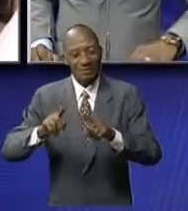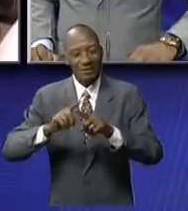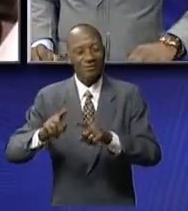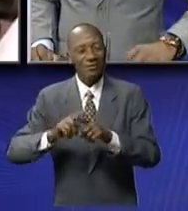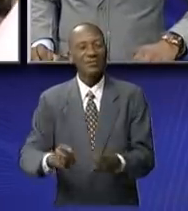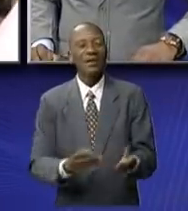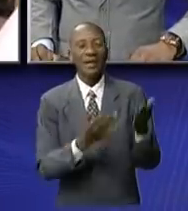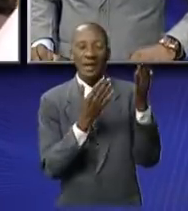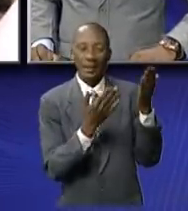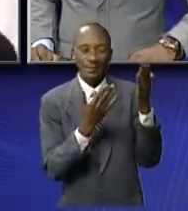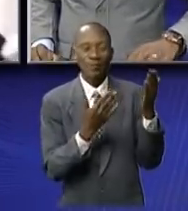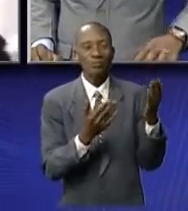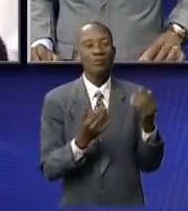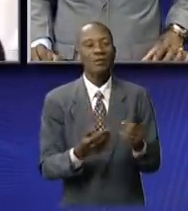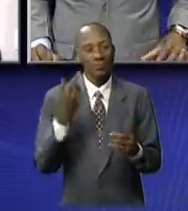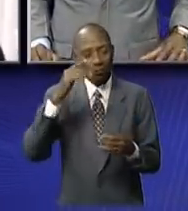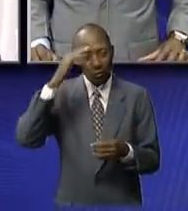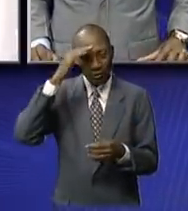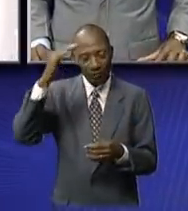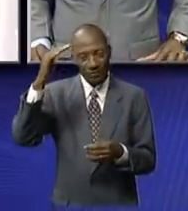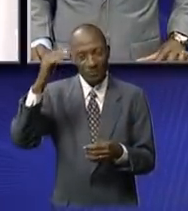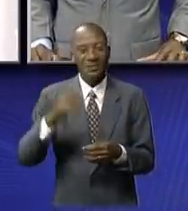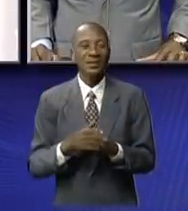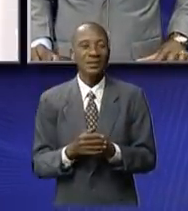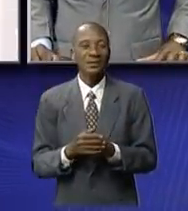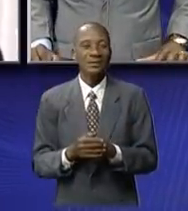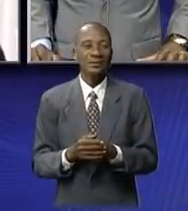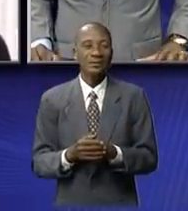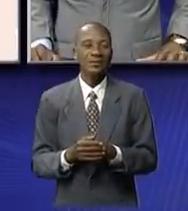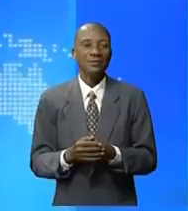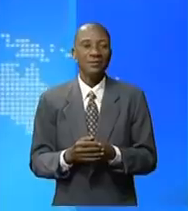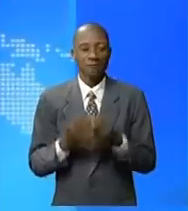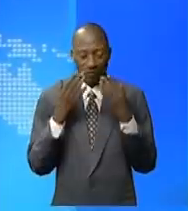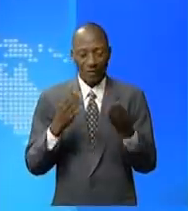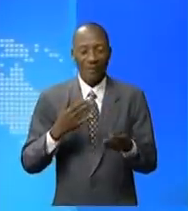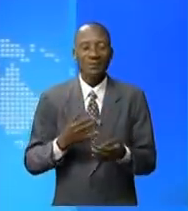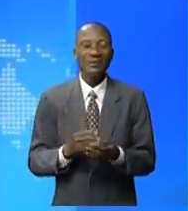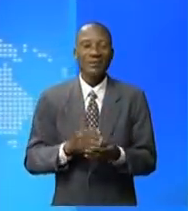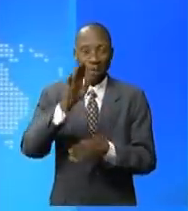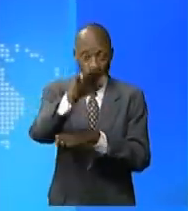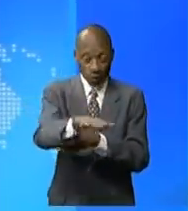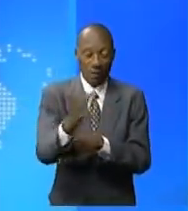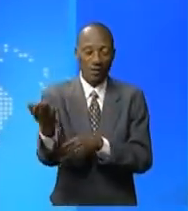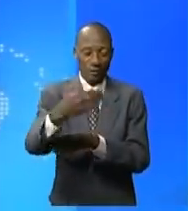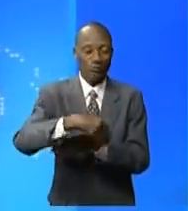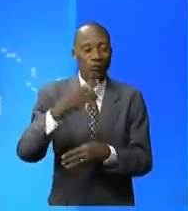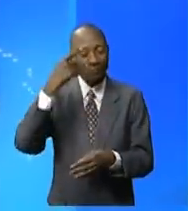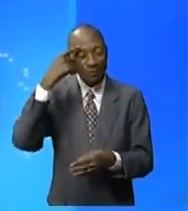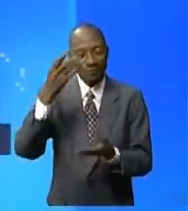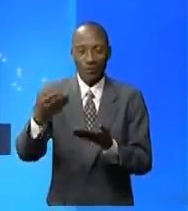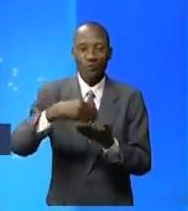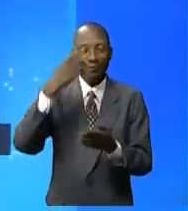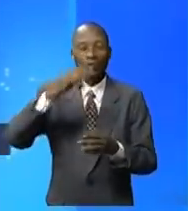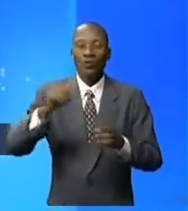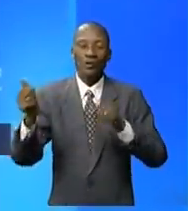ces exigences, les ressources humaines et financières qu'il requiert. Fin de ce journal réalisé par Discover